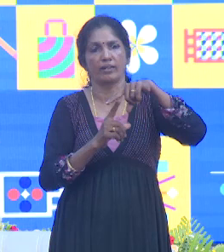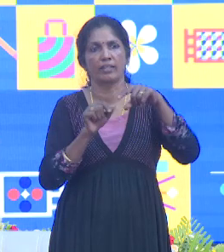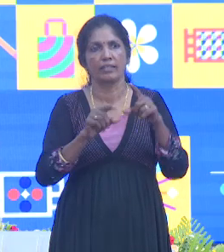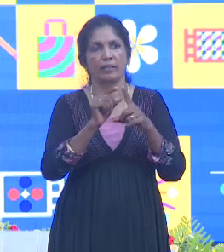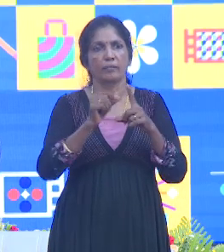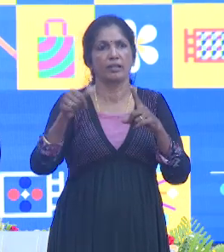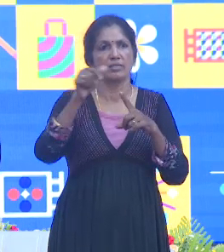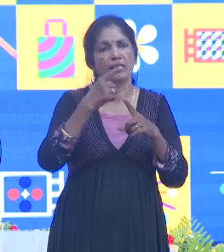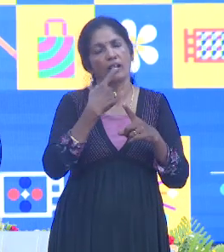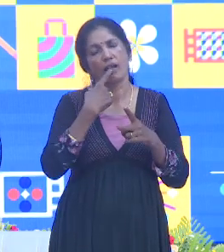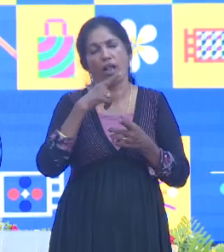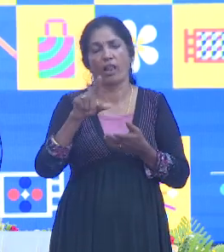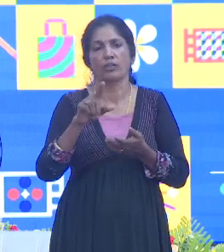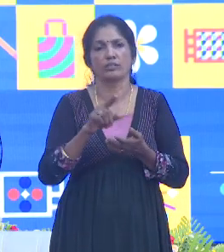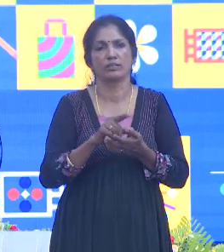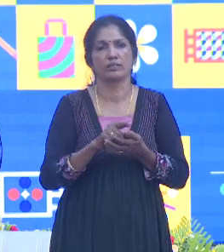അനുമതി നൽകിയത്